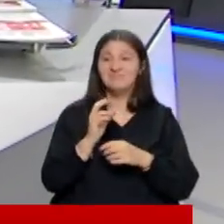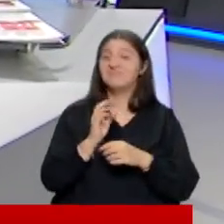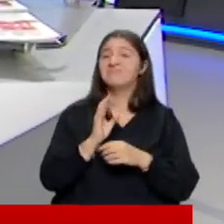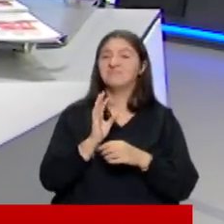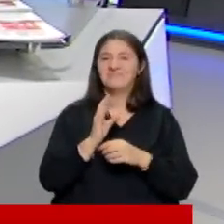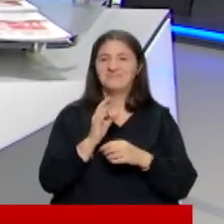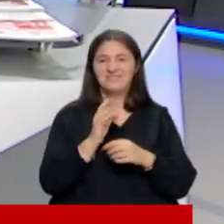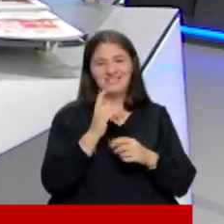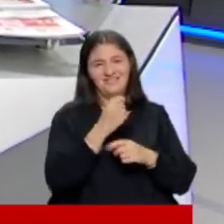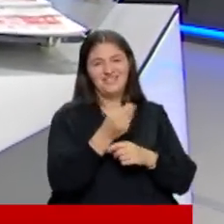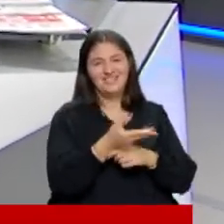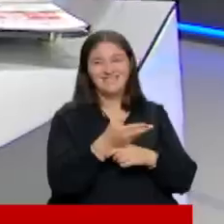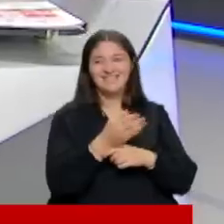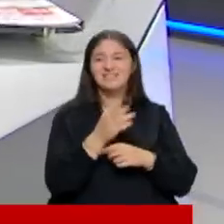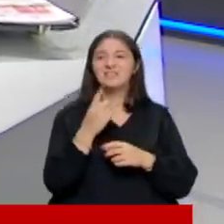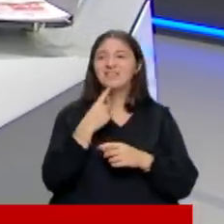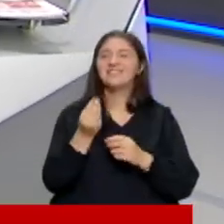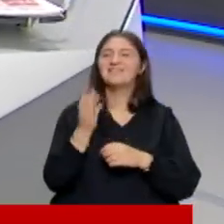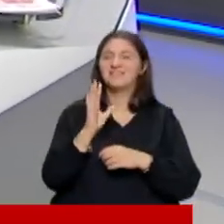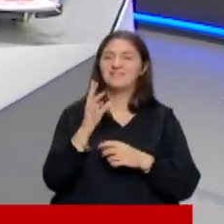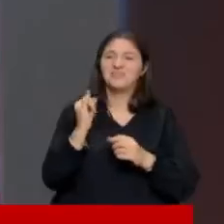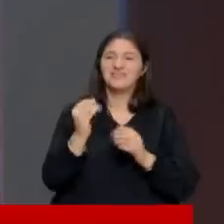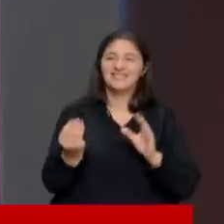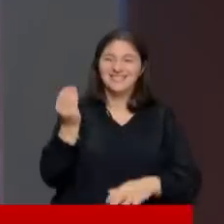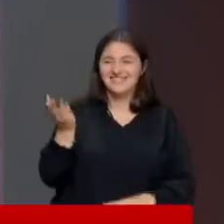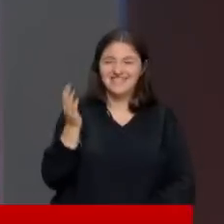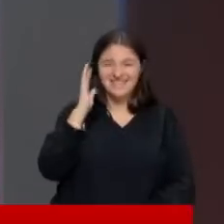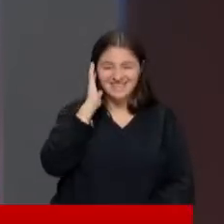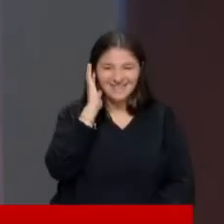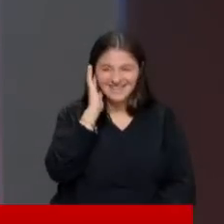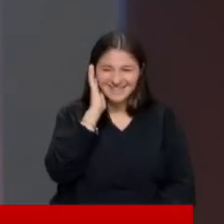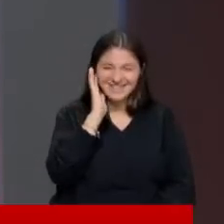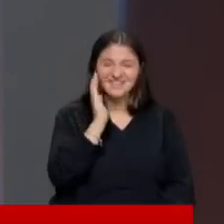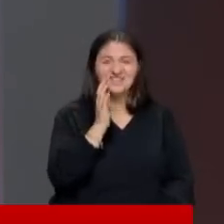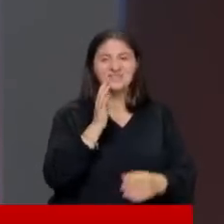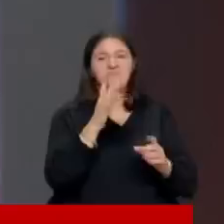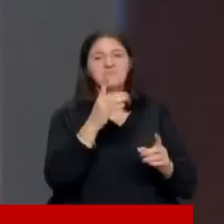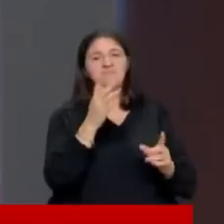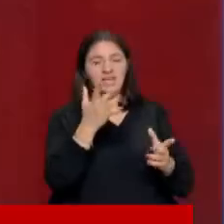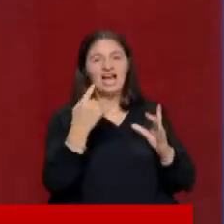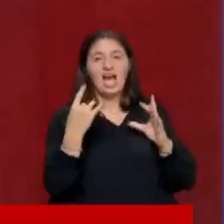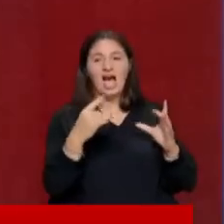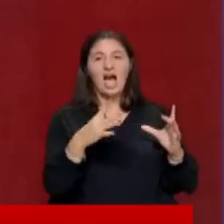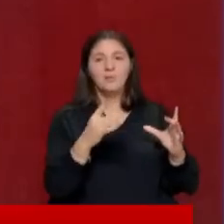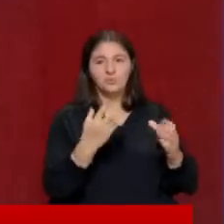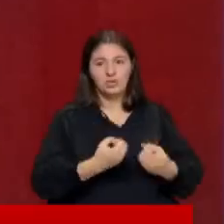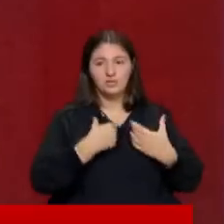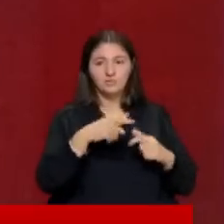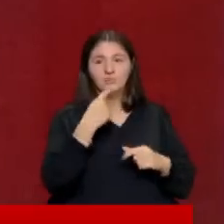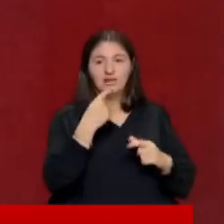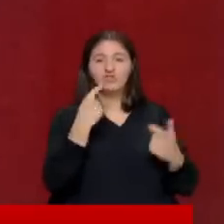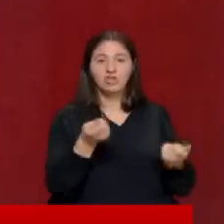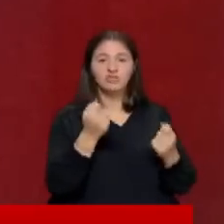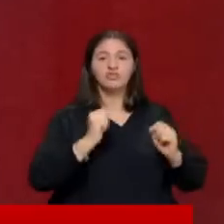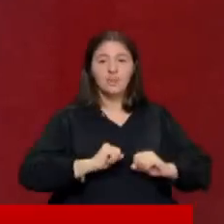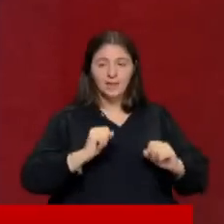verdin yanıtı bir daha ver kötü çıktı peki bir karpuz üreticisi de biz Hani bu sene